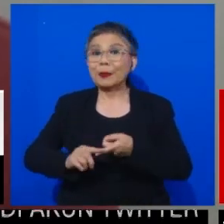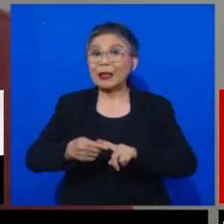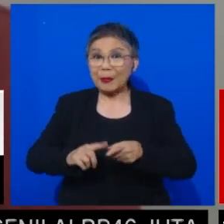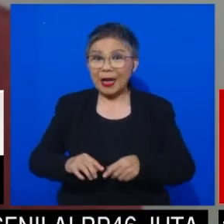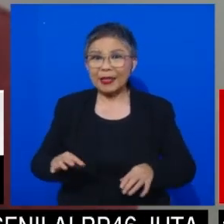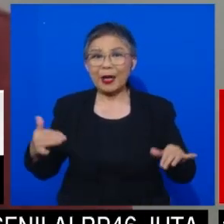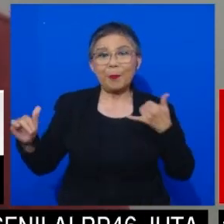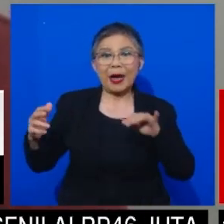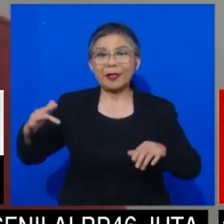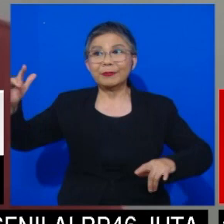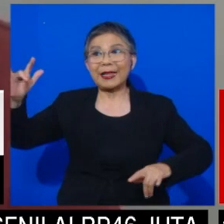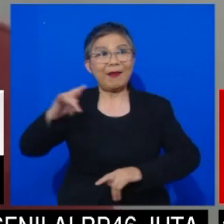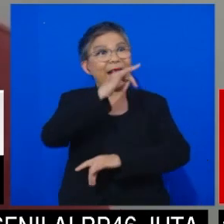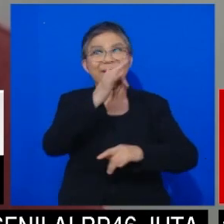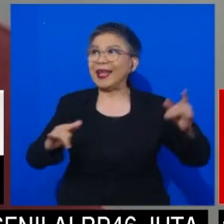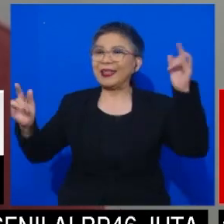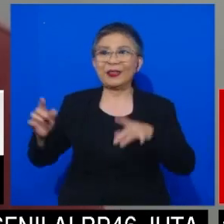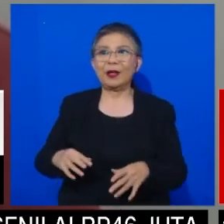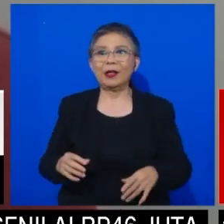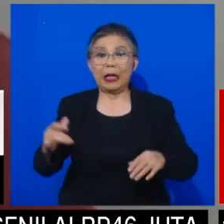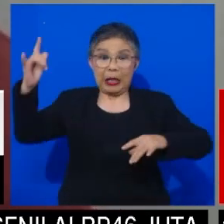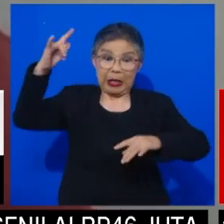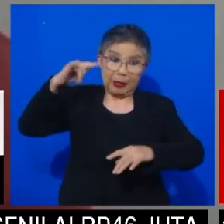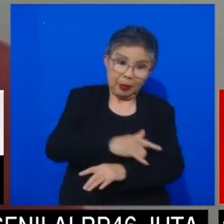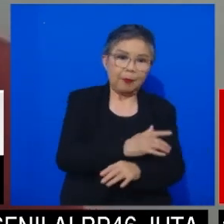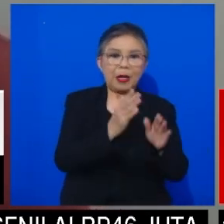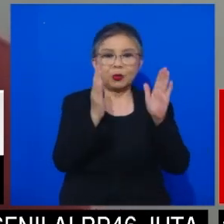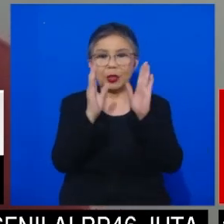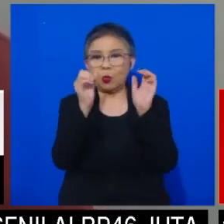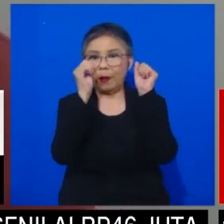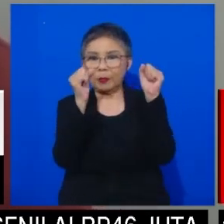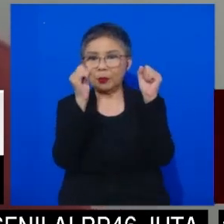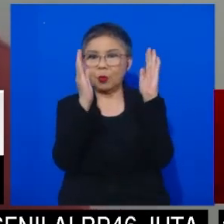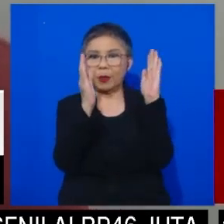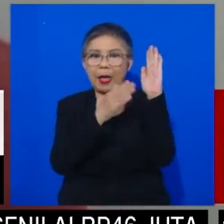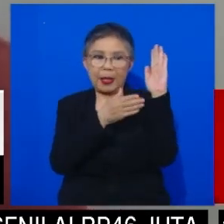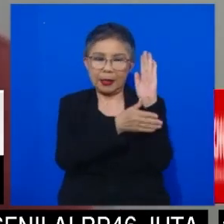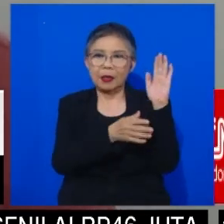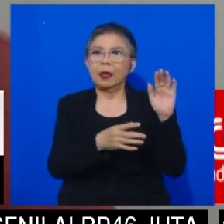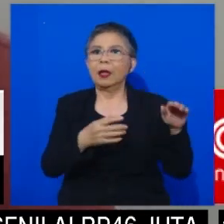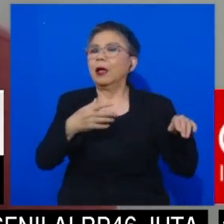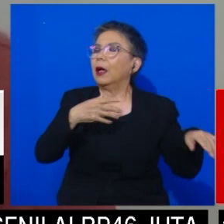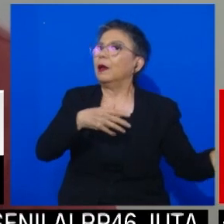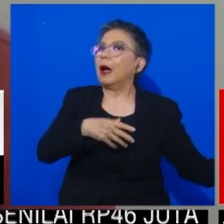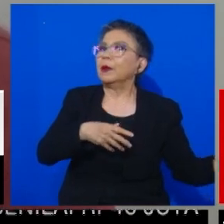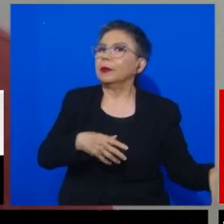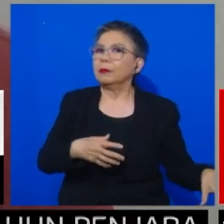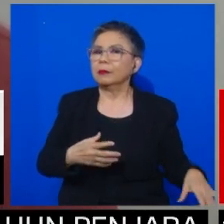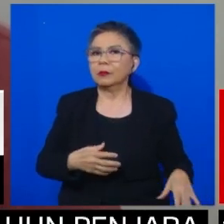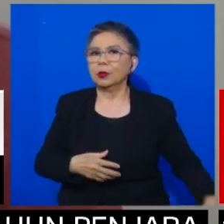pesawat itu terus mau ambil pesawat itu masuk ke situ terus nggak bisa keluar